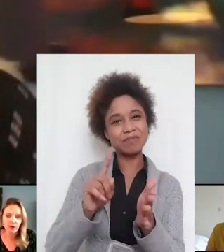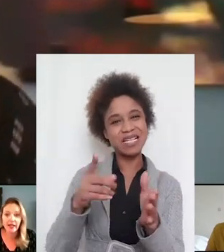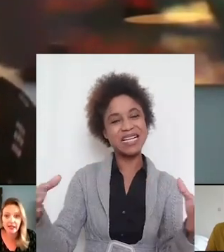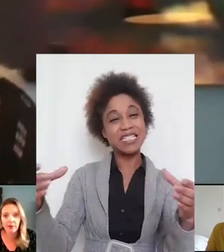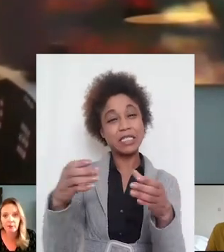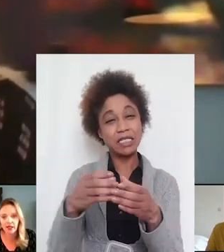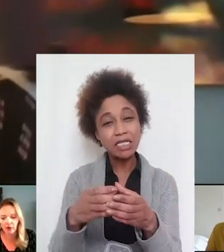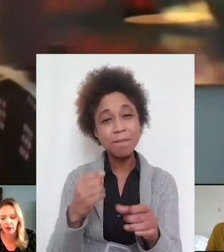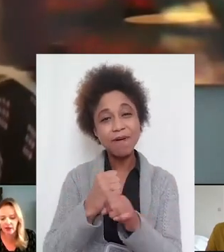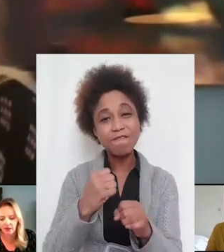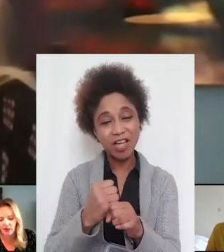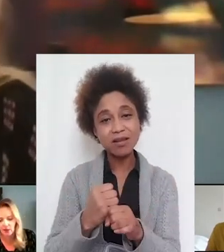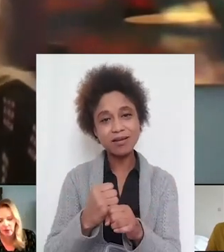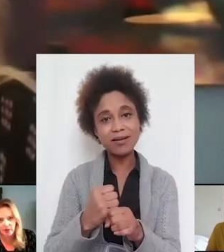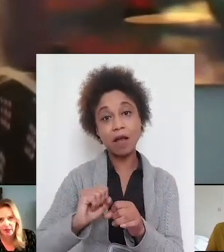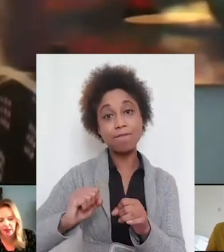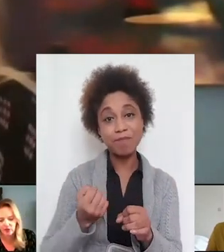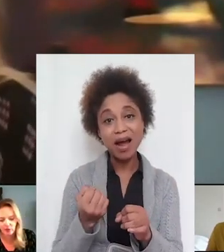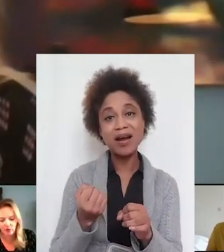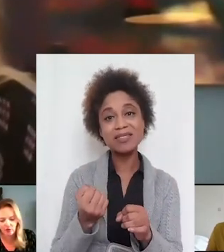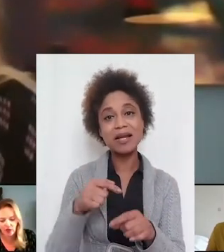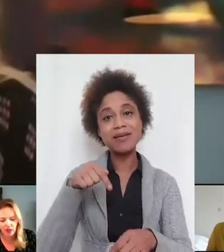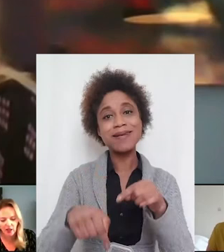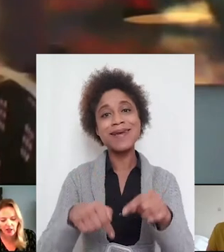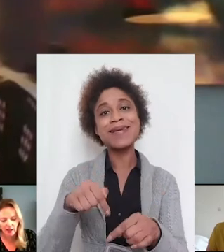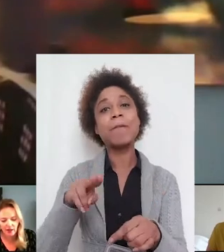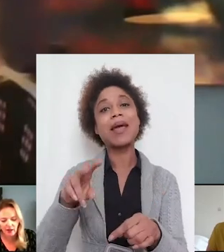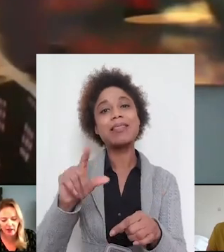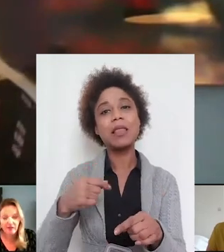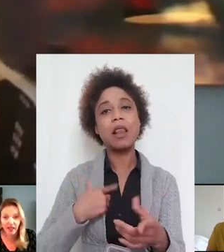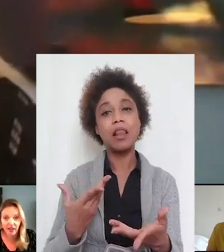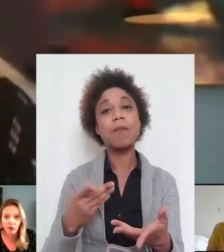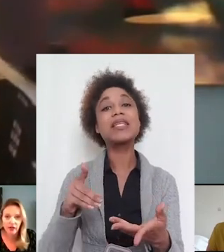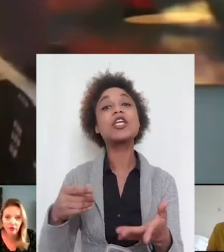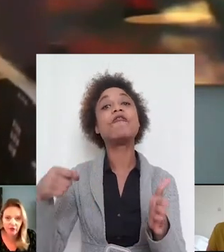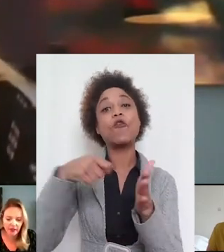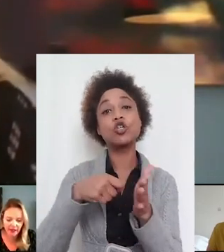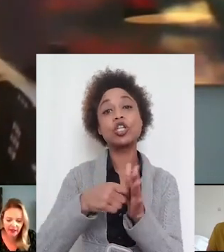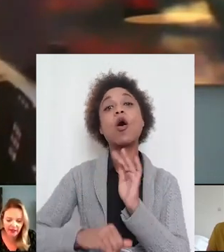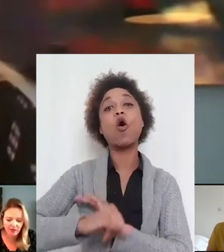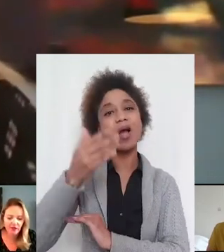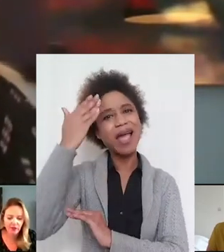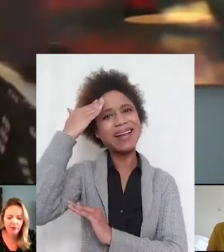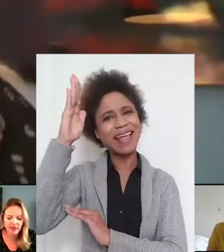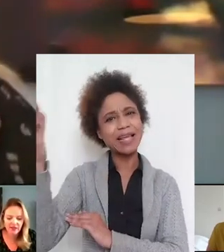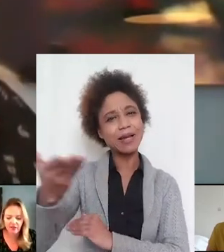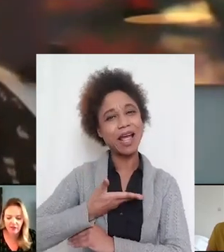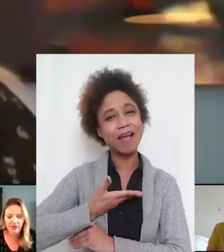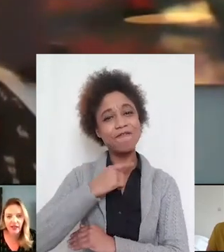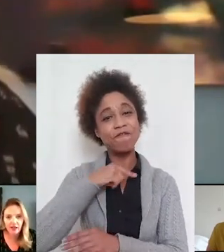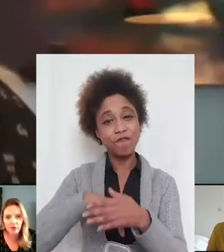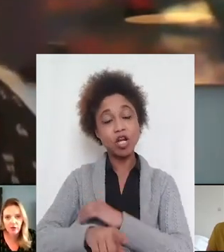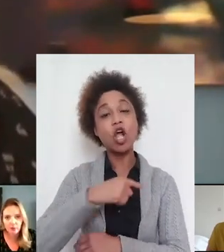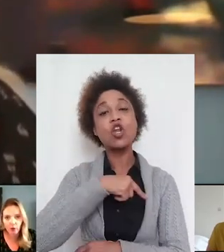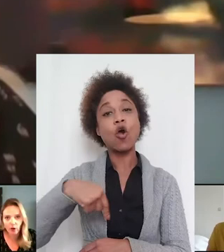samenwerkingspartner HandicapNL en Bartimeus Fonds. En we krijgen ook heel veel erkenning van de gemeente en van het